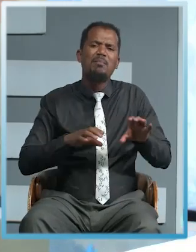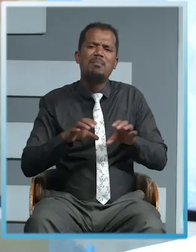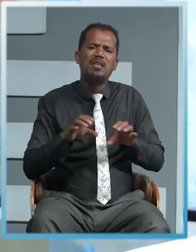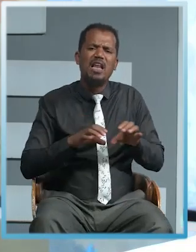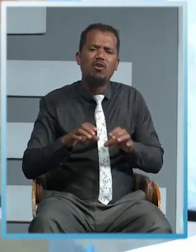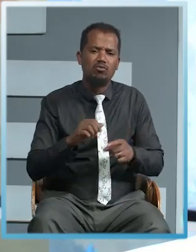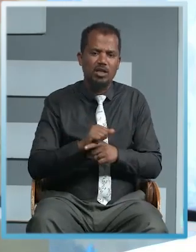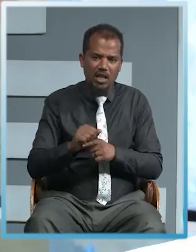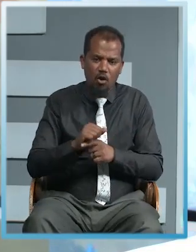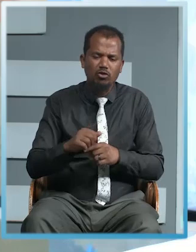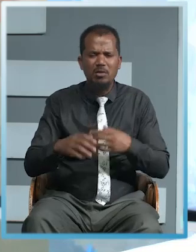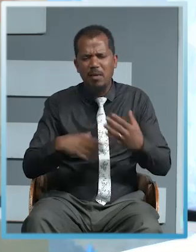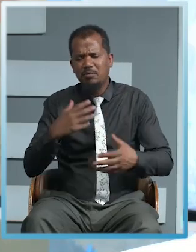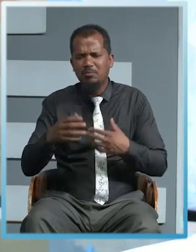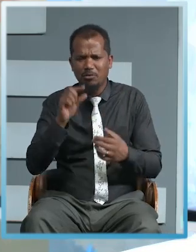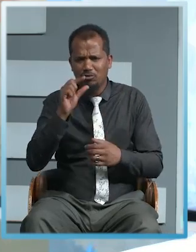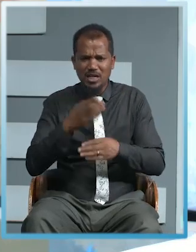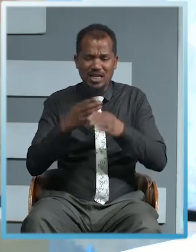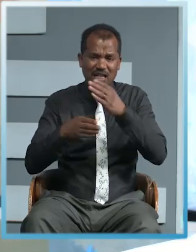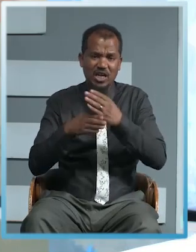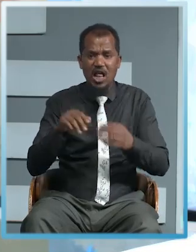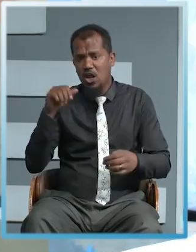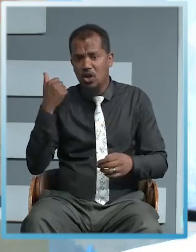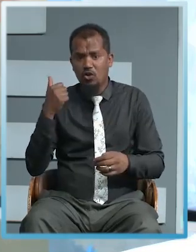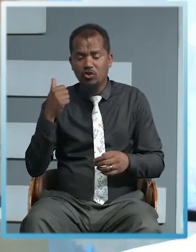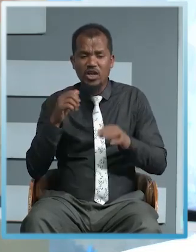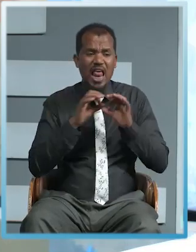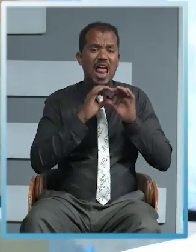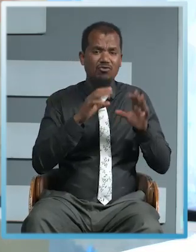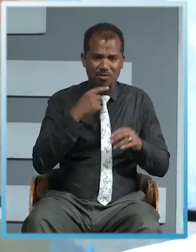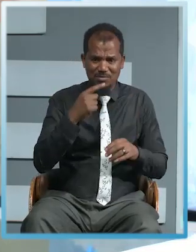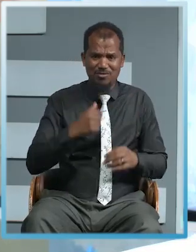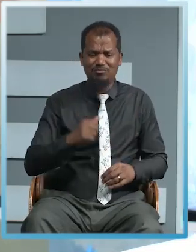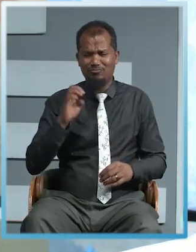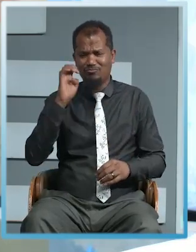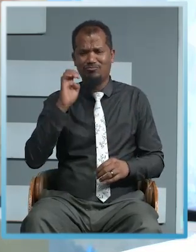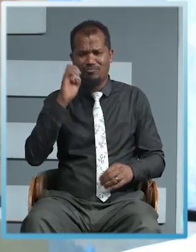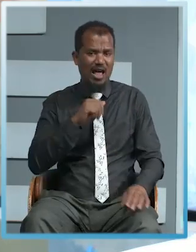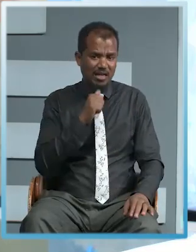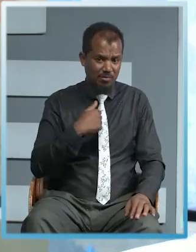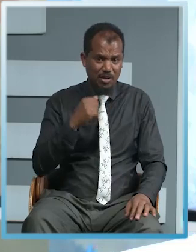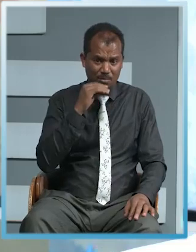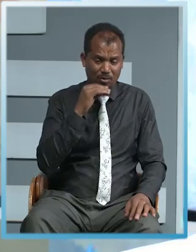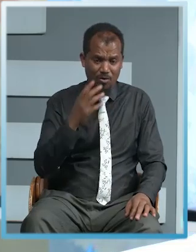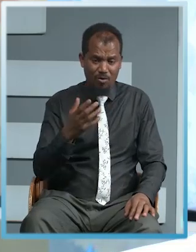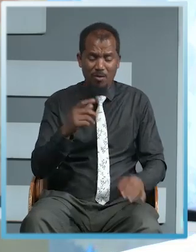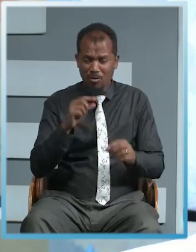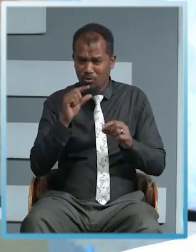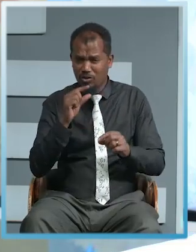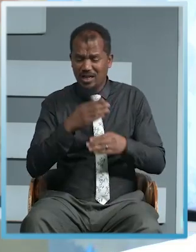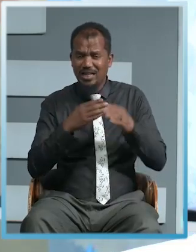በሚደረጉ ስልጠናዎች ምናምን በተወሰነ ደረጃ ሌሎች ያላቸውም የሚል ትምክህት አይደለም እየተናገርኩ ያለሁት ግን በተወሰነ